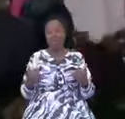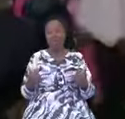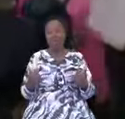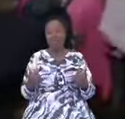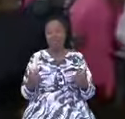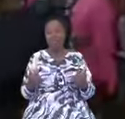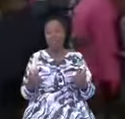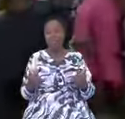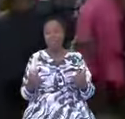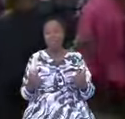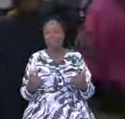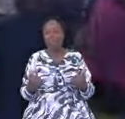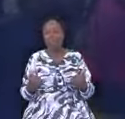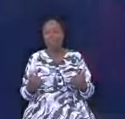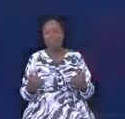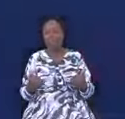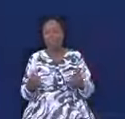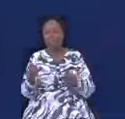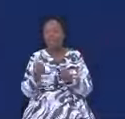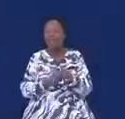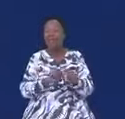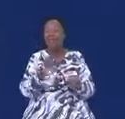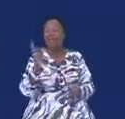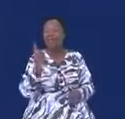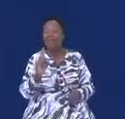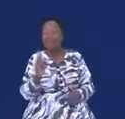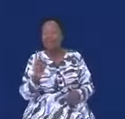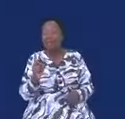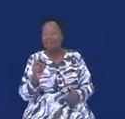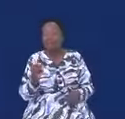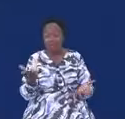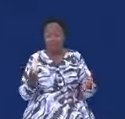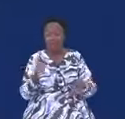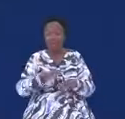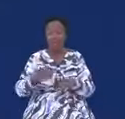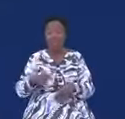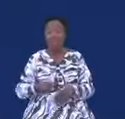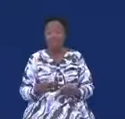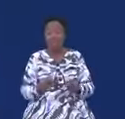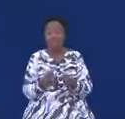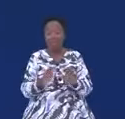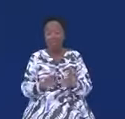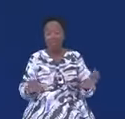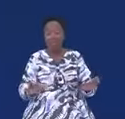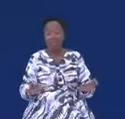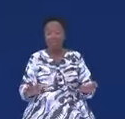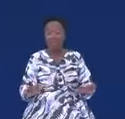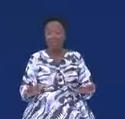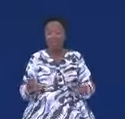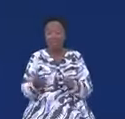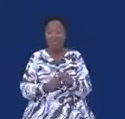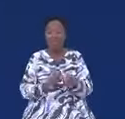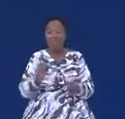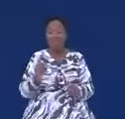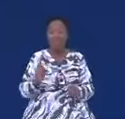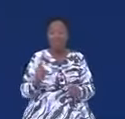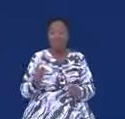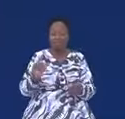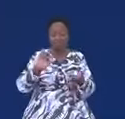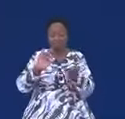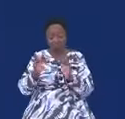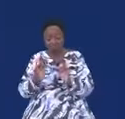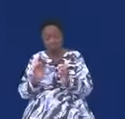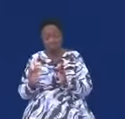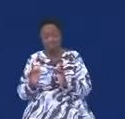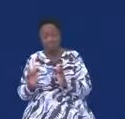pas tout sur ce lieu partout à la radio à la télévision et ceux qui sont en